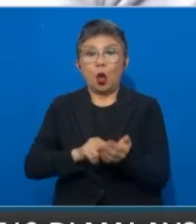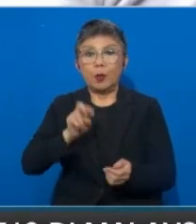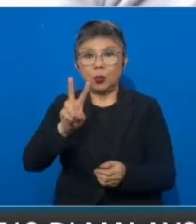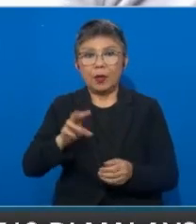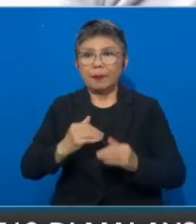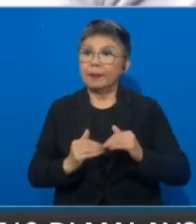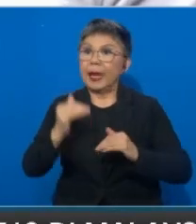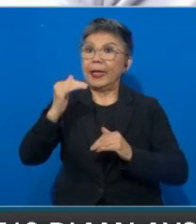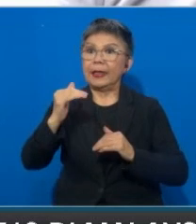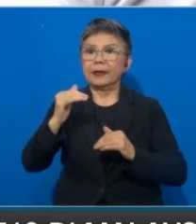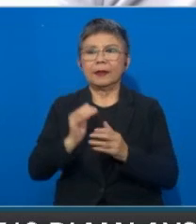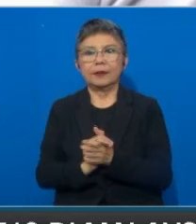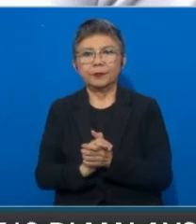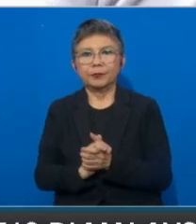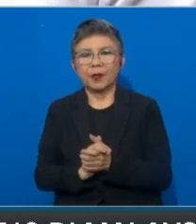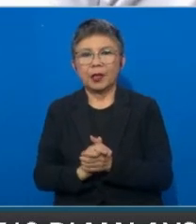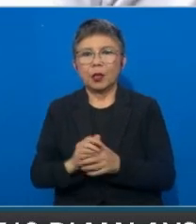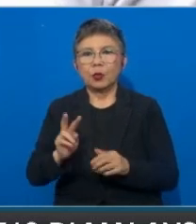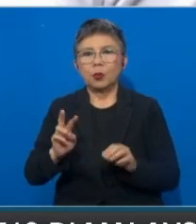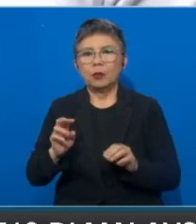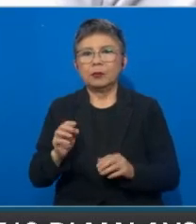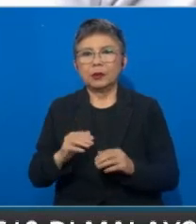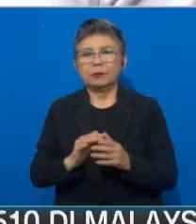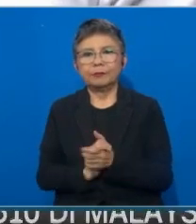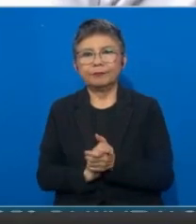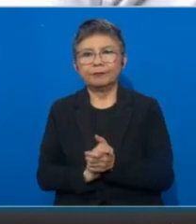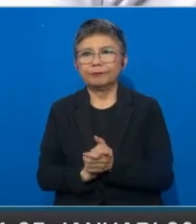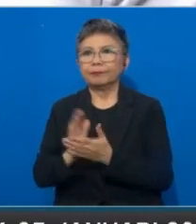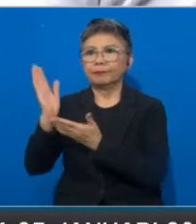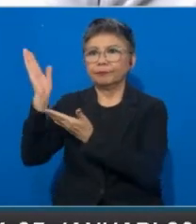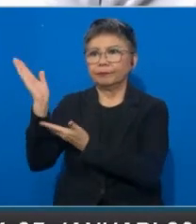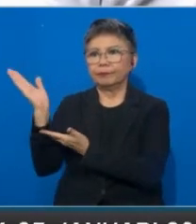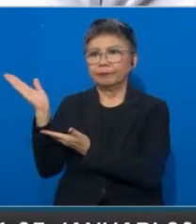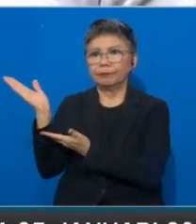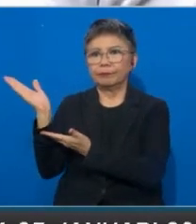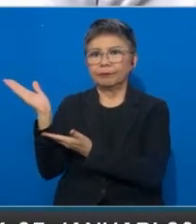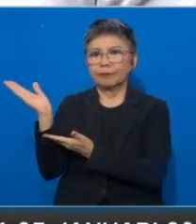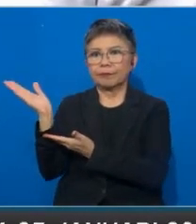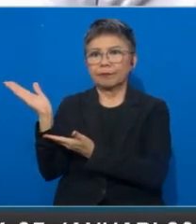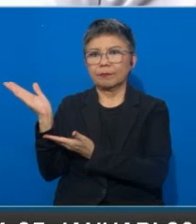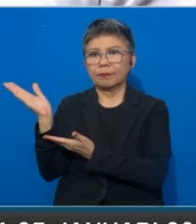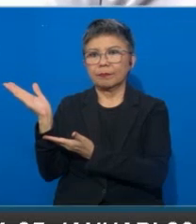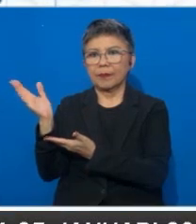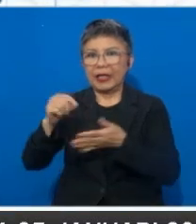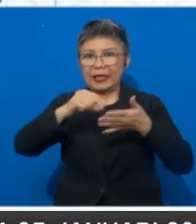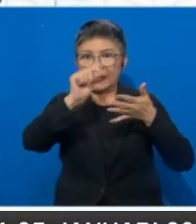42,2%, Ganjar Mahfud 28%, dan Anies Caimin 26,7%.